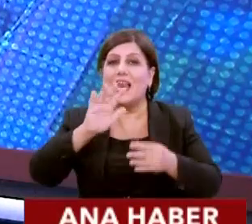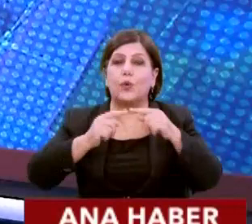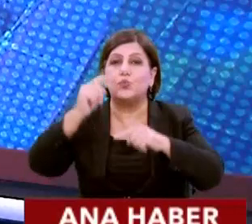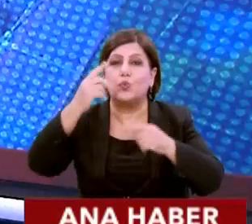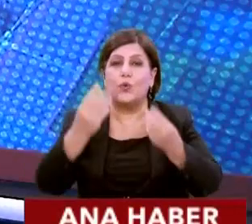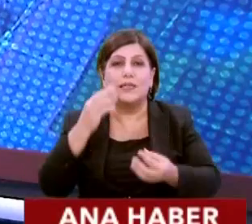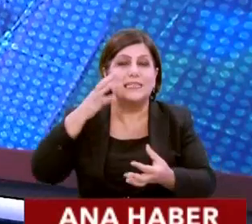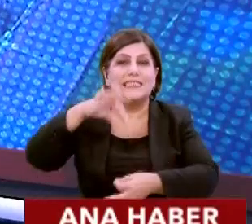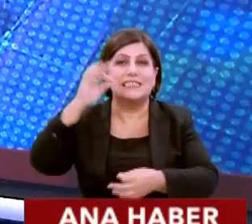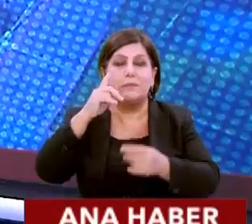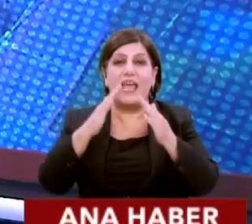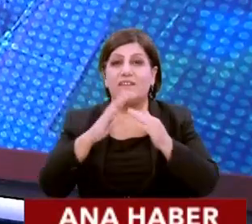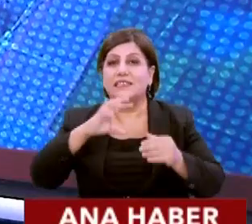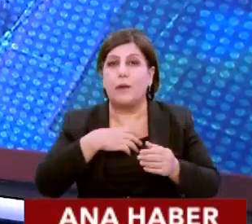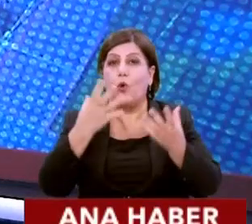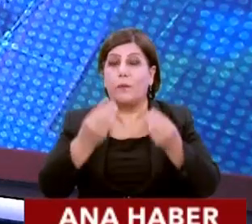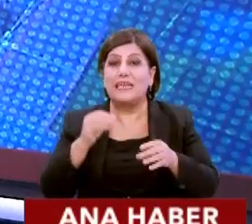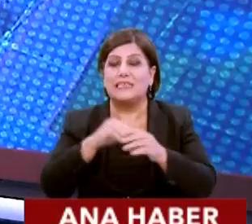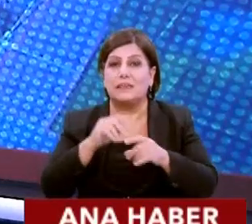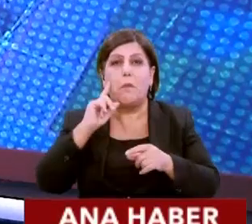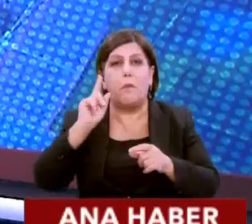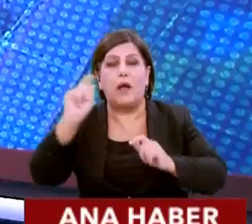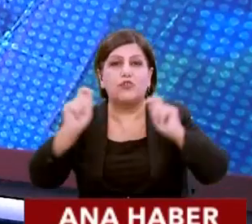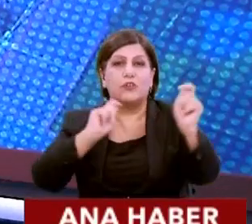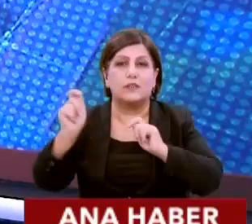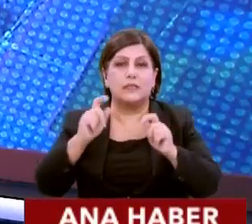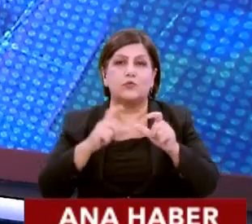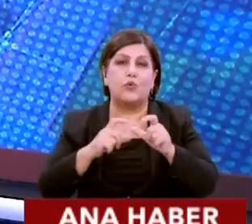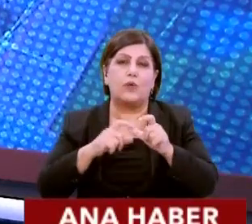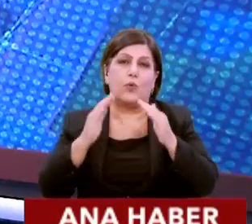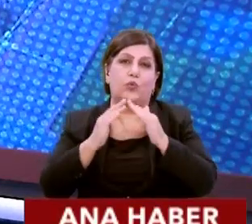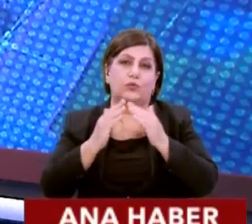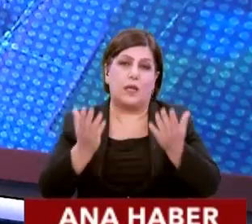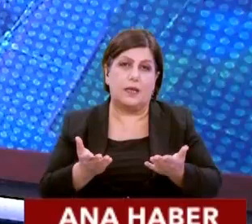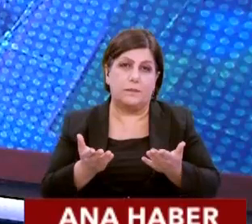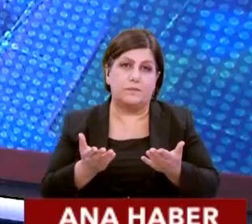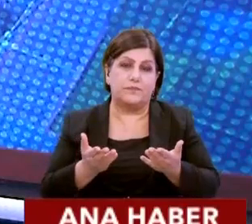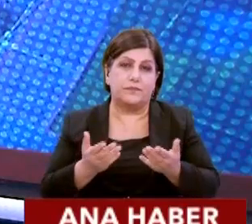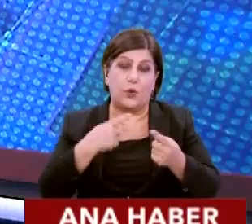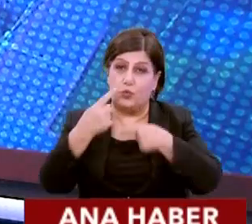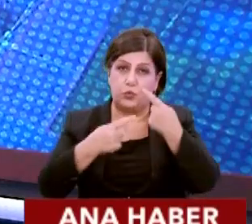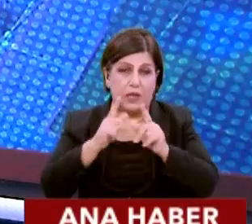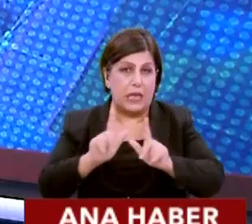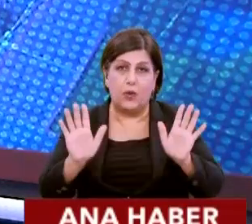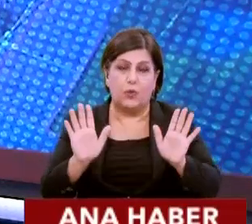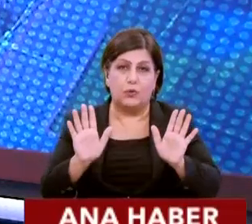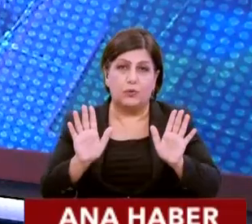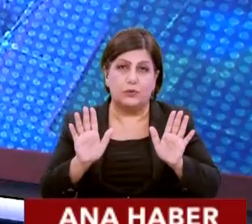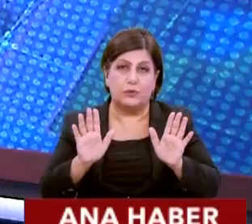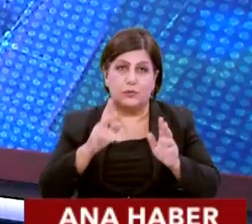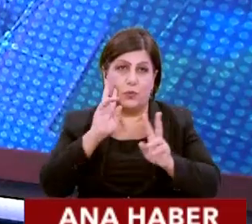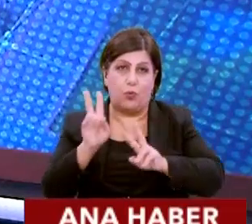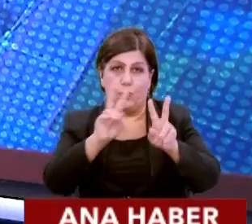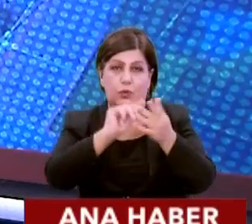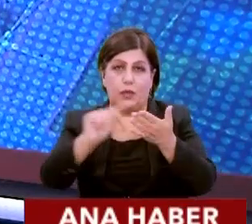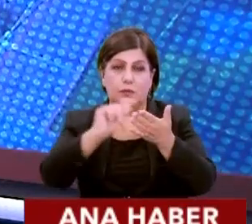insanın bir ev sahibi olabilmek için başvurmuş sosyal konuta söze gerek yok söz hükmünü